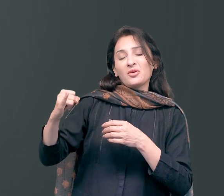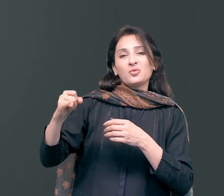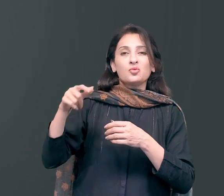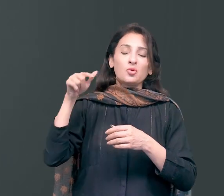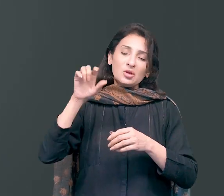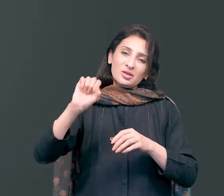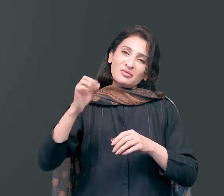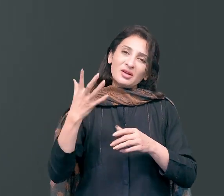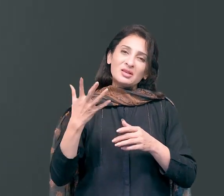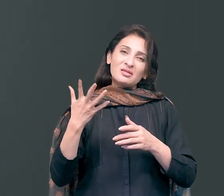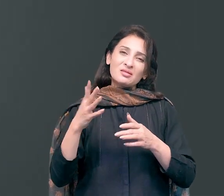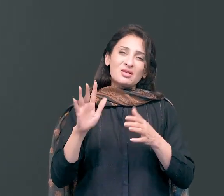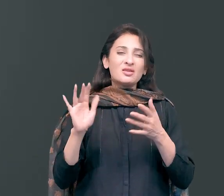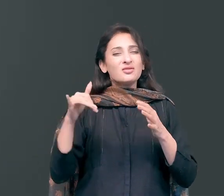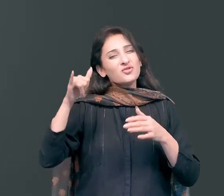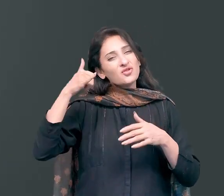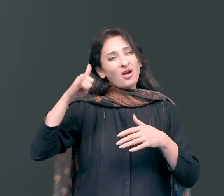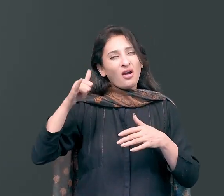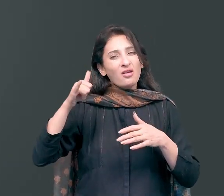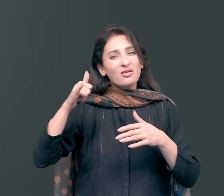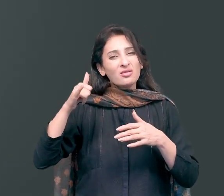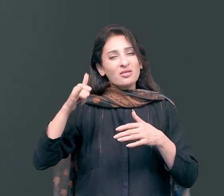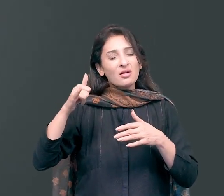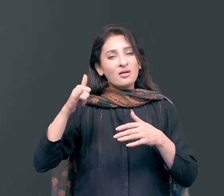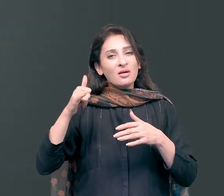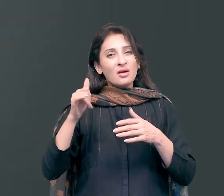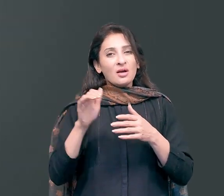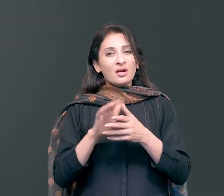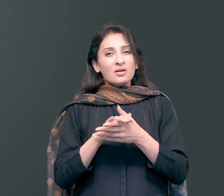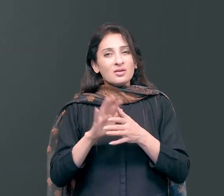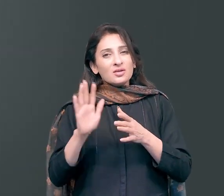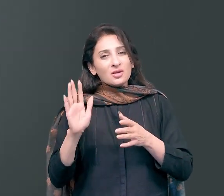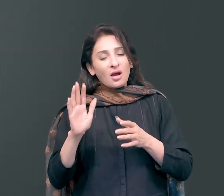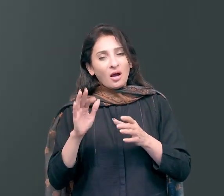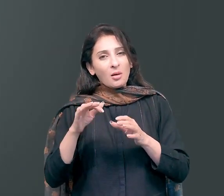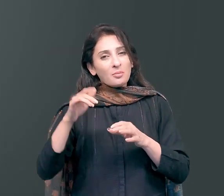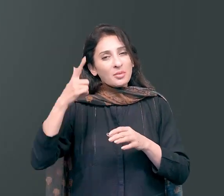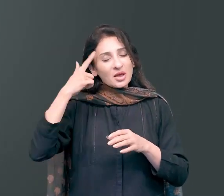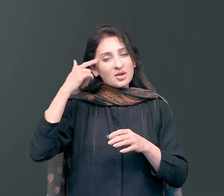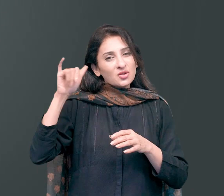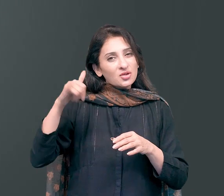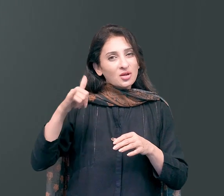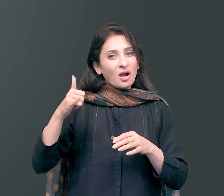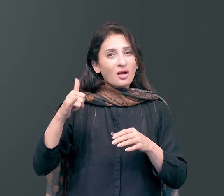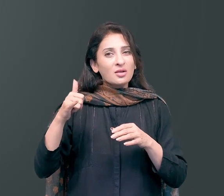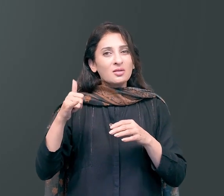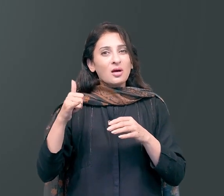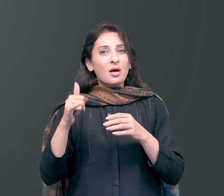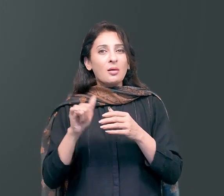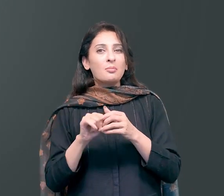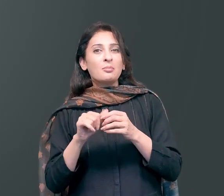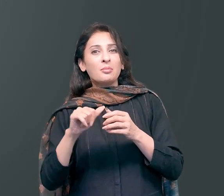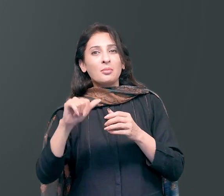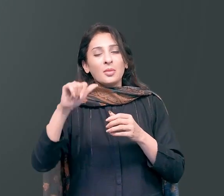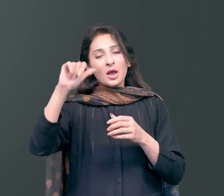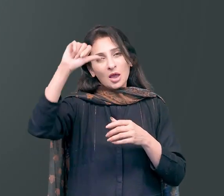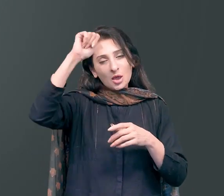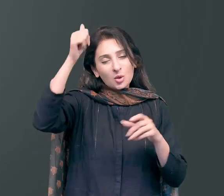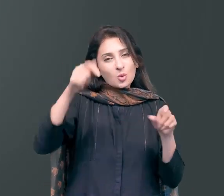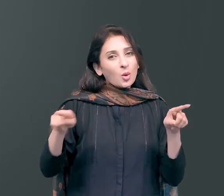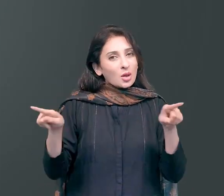پاک و ہند کا حصہ نہیں بن سکتے تھے، اپنا حصہ نہیں لے سکتے تھے، تو اس لیے بنایا